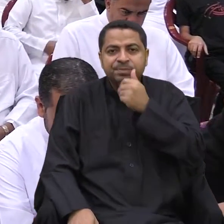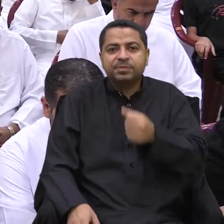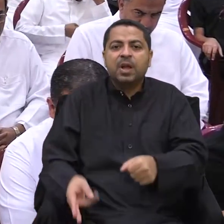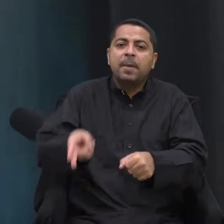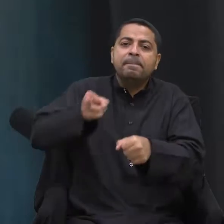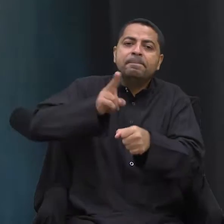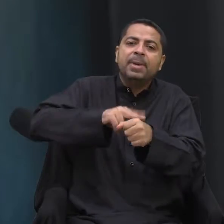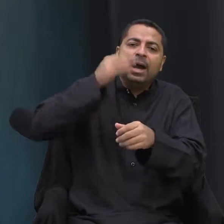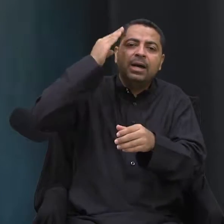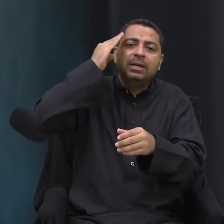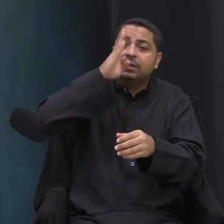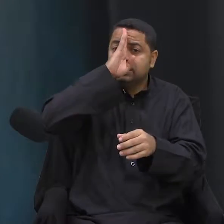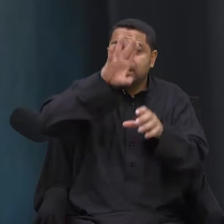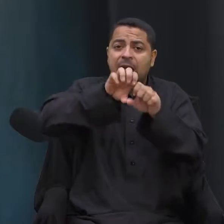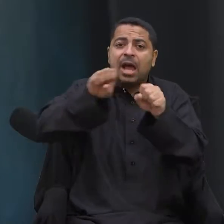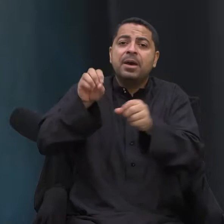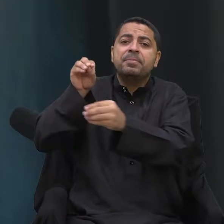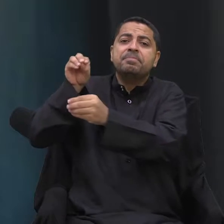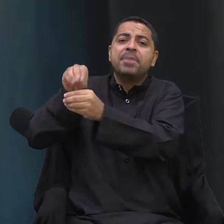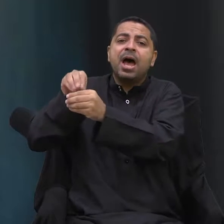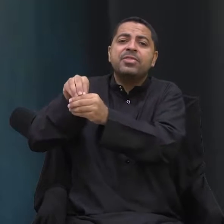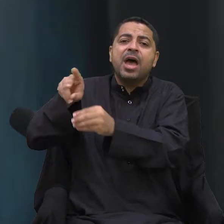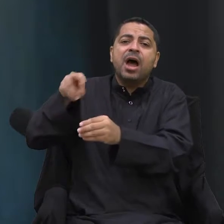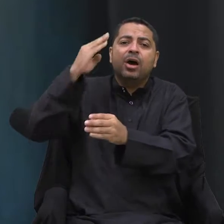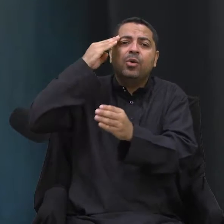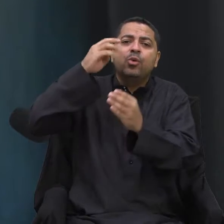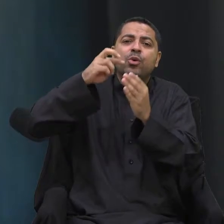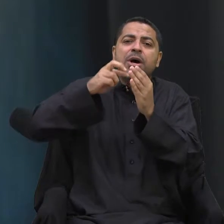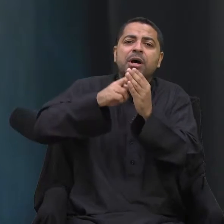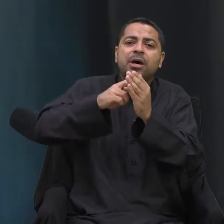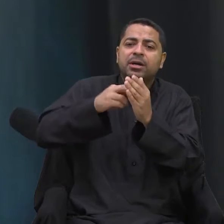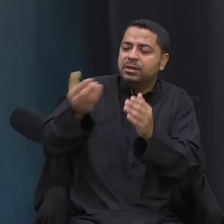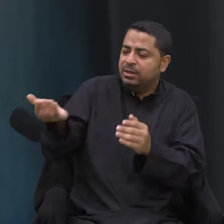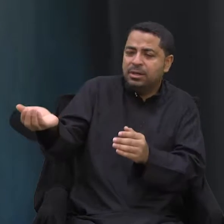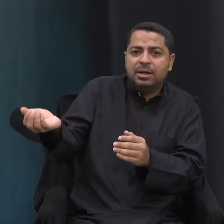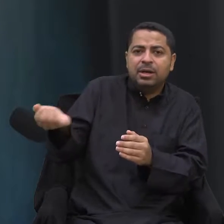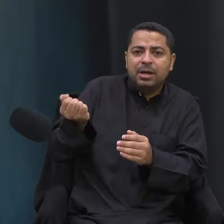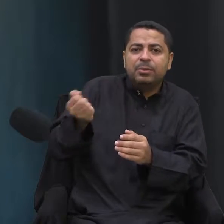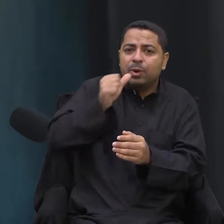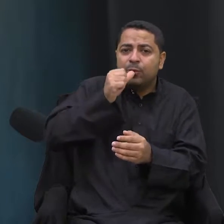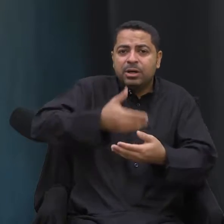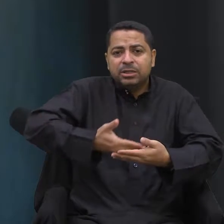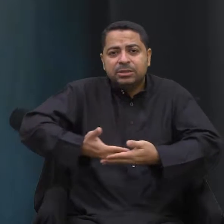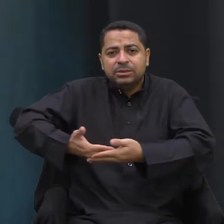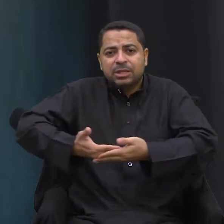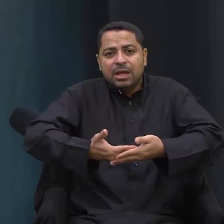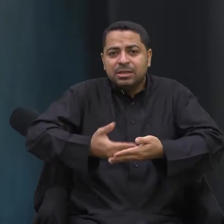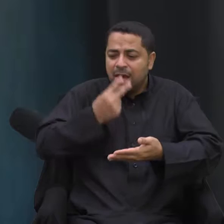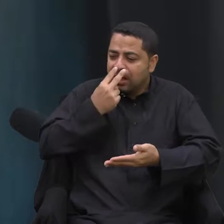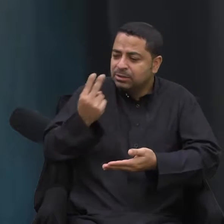وصية أخرى أخت يا زينب، هاتي لي رضيعي